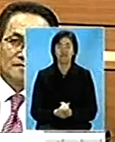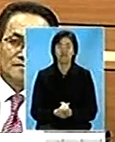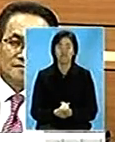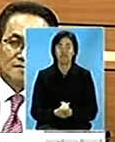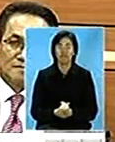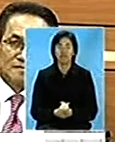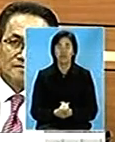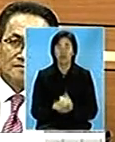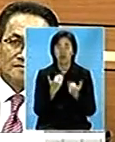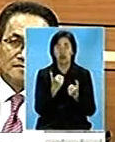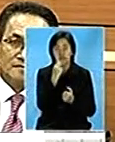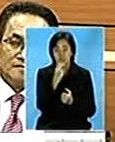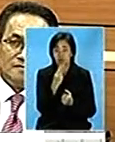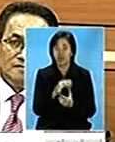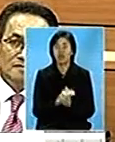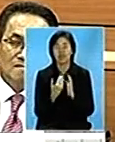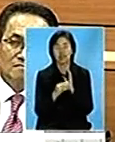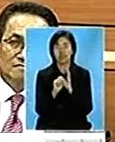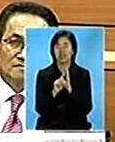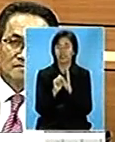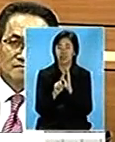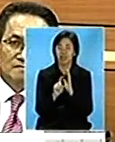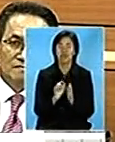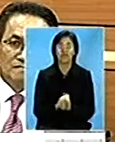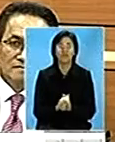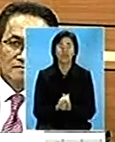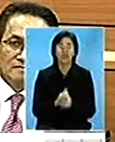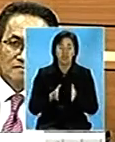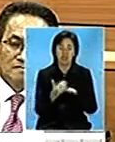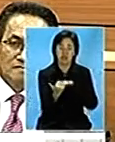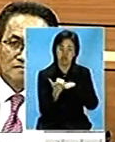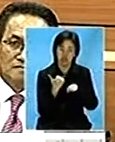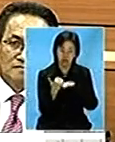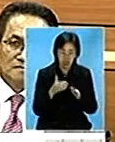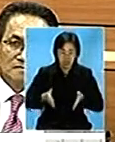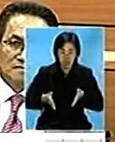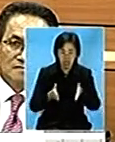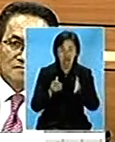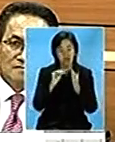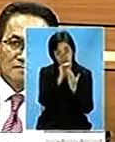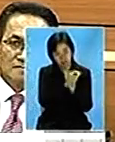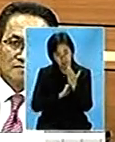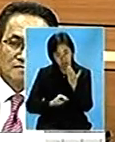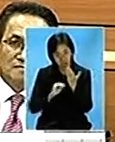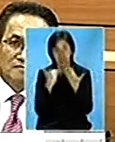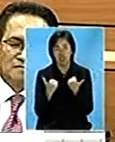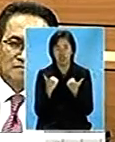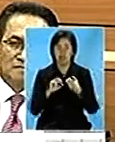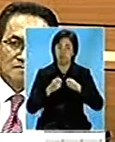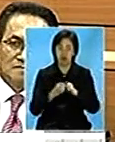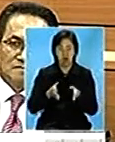นี้ไปดูได้เลยครับในจังหวัดศรีเกษนั้นไม่ว่าจะเป็นทางถนนทางหลวงแผ่นดินไม่ว่าจะเป็นทางหลวงชนบทขณะนี้ได้เสียห